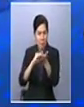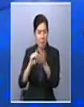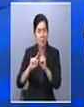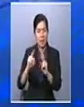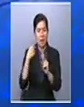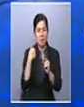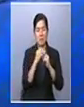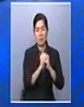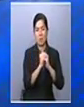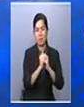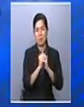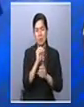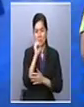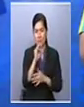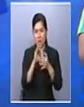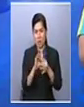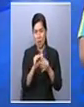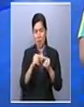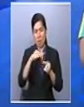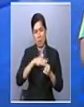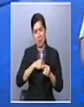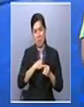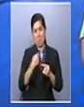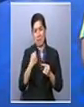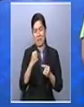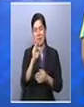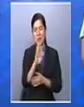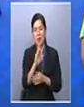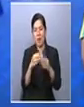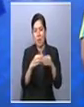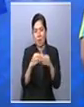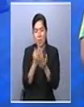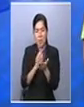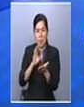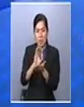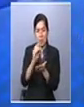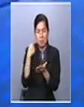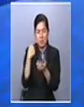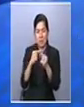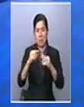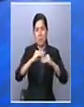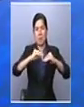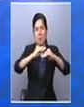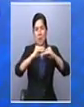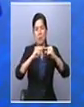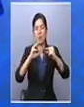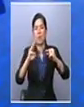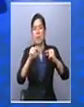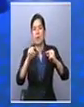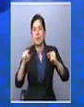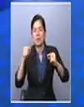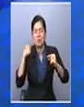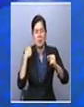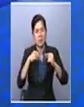มีการเปิดเผยความเชื่อมั่นนักลงทุนในตลาดเอแชร์ปรับตัวดีขึ้น 6% ค่ะหลังจากที่เริ่มซึมซับนะคะแล้วก็เ